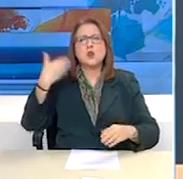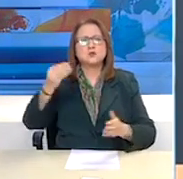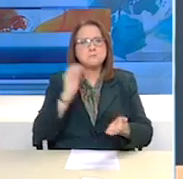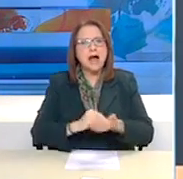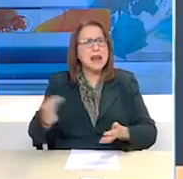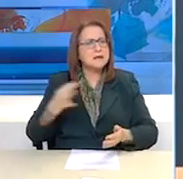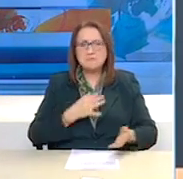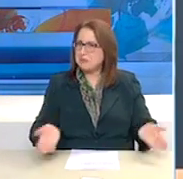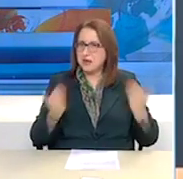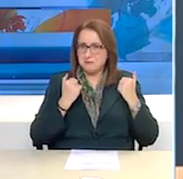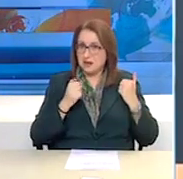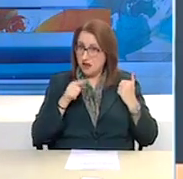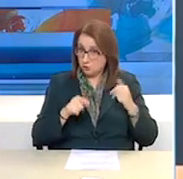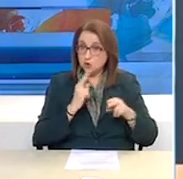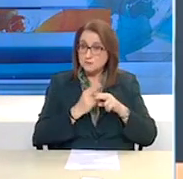Κάνε σχόλιο.